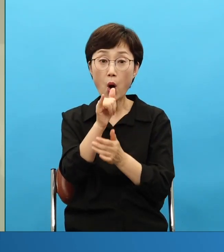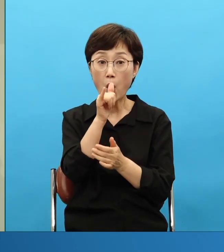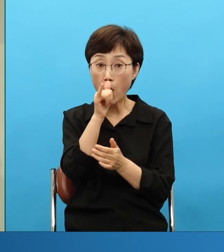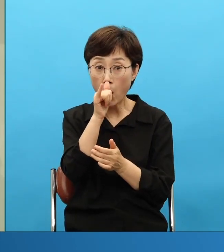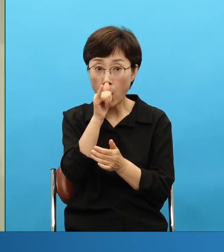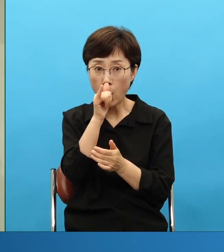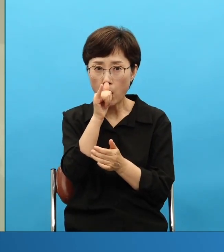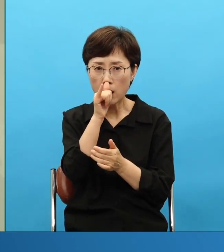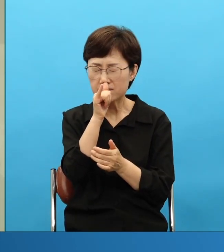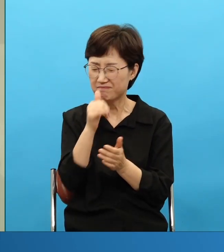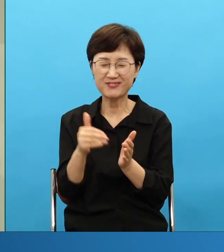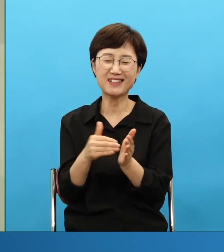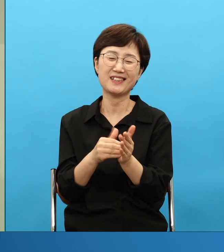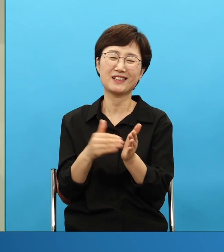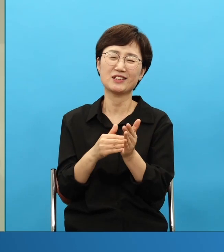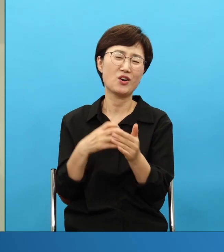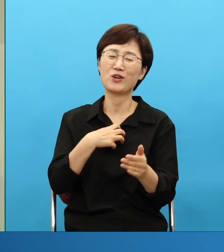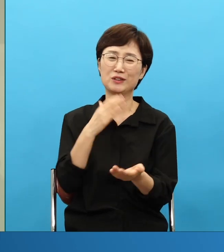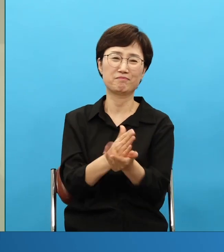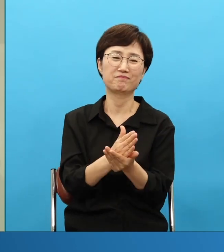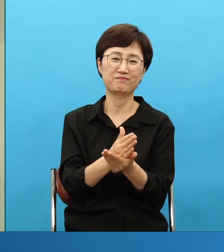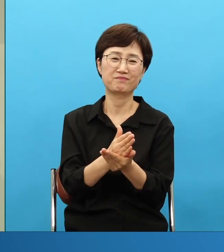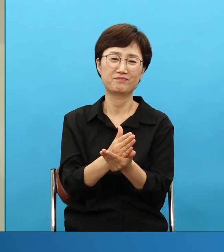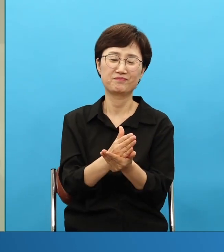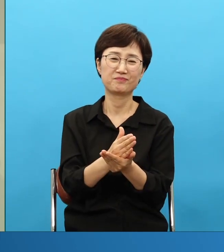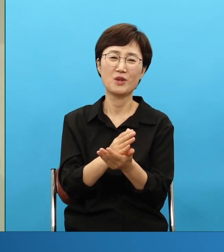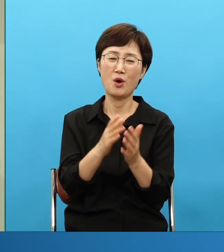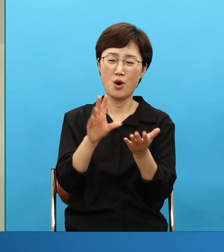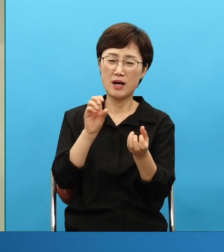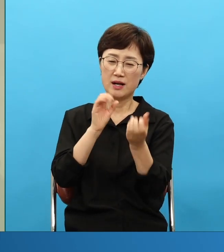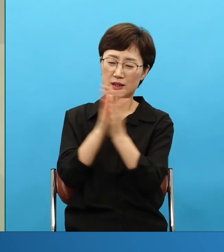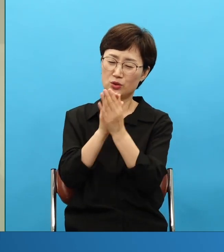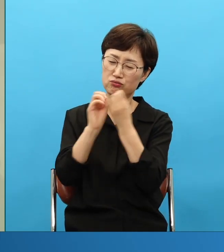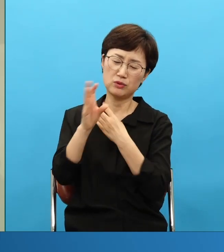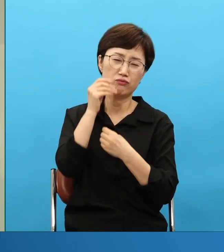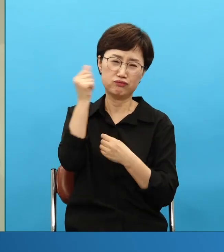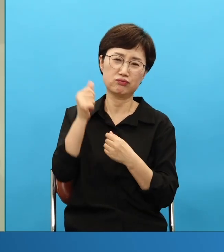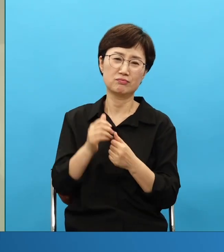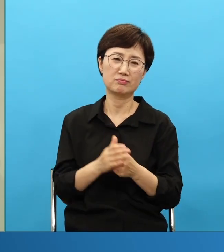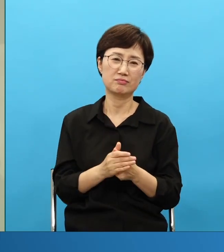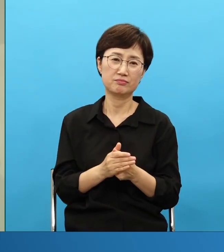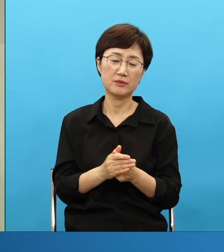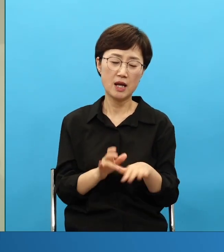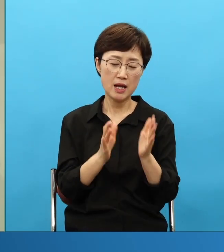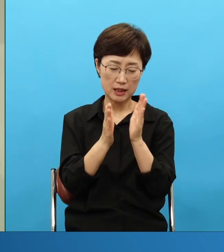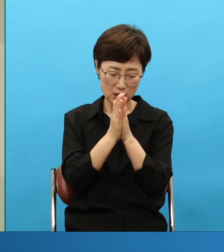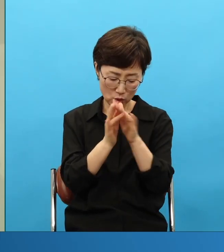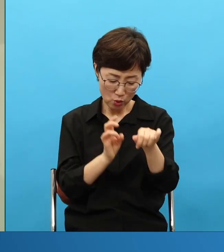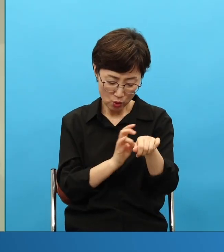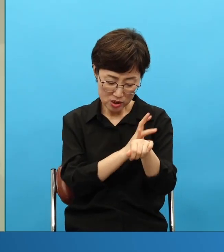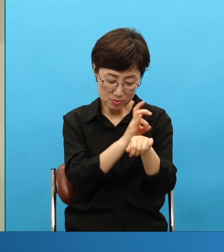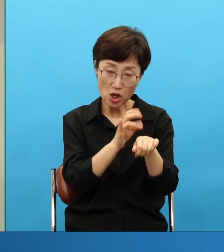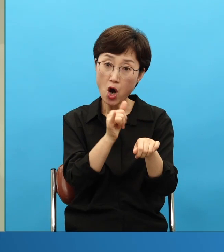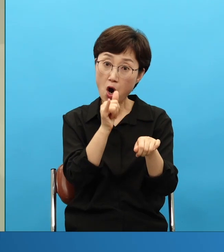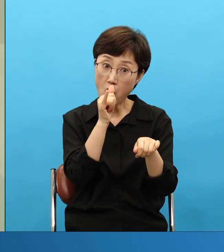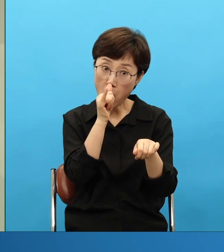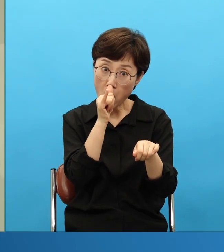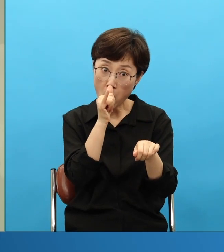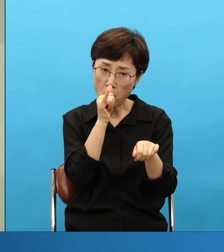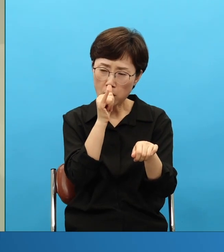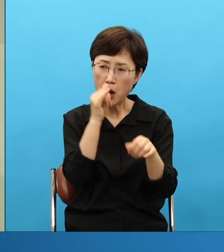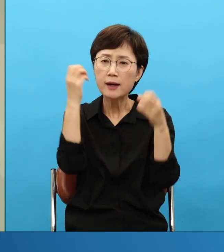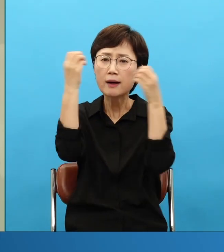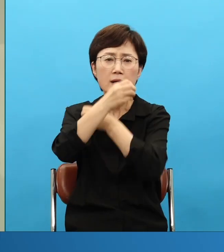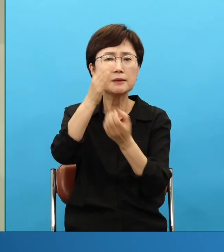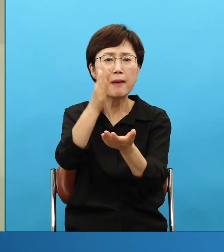matter how much people talk about their dreams, people who are doing something 24 hours cannot be stopped. 여러분 24 기도한다는 그 말은요. 밥도 안 먹고 기도만 한단 말이